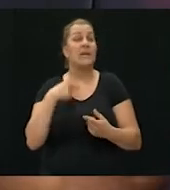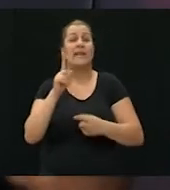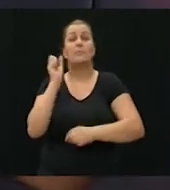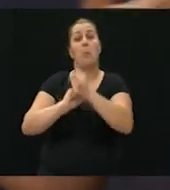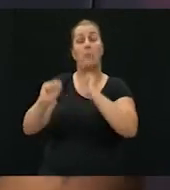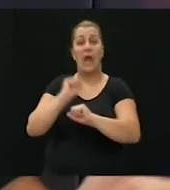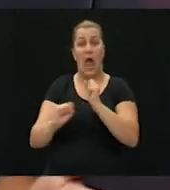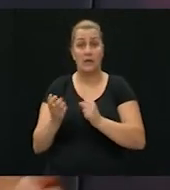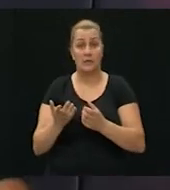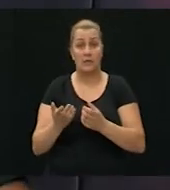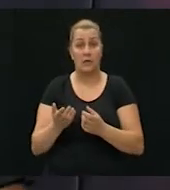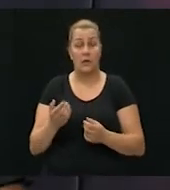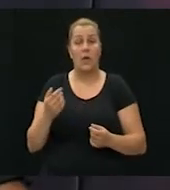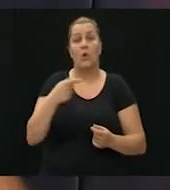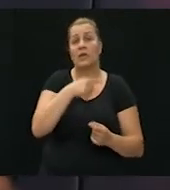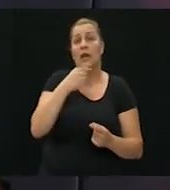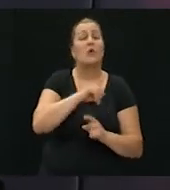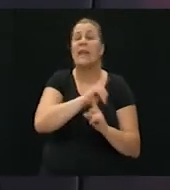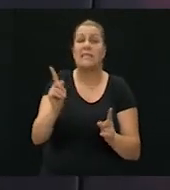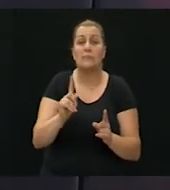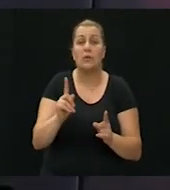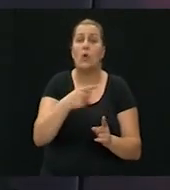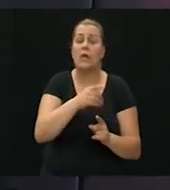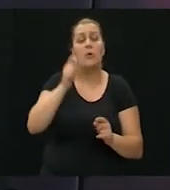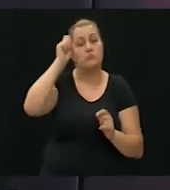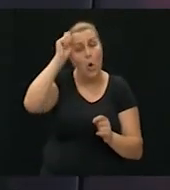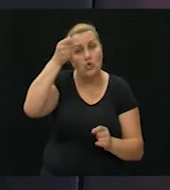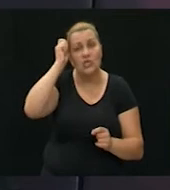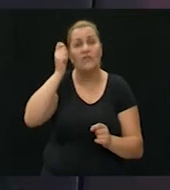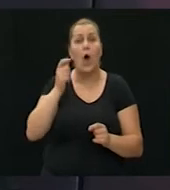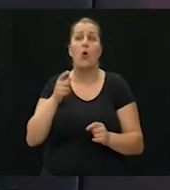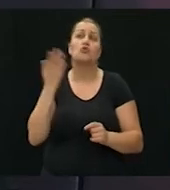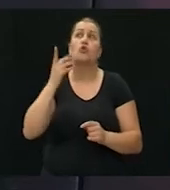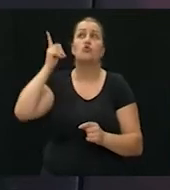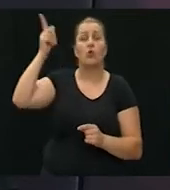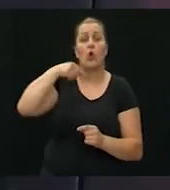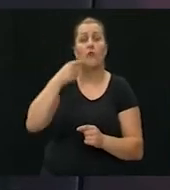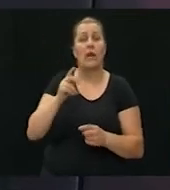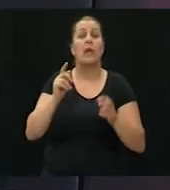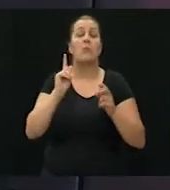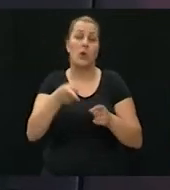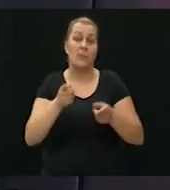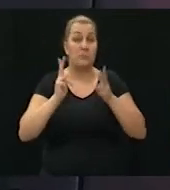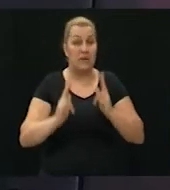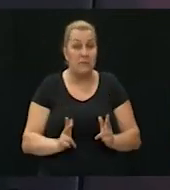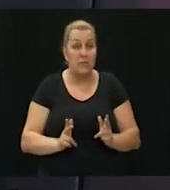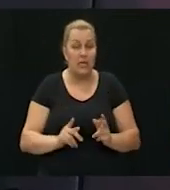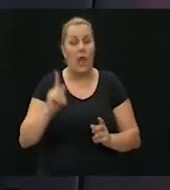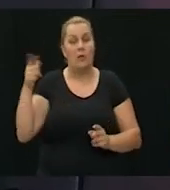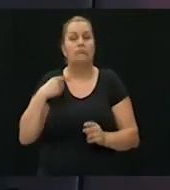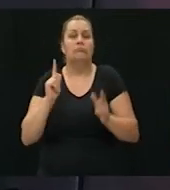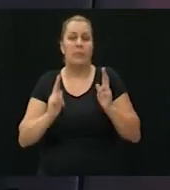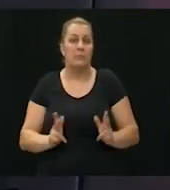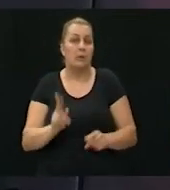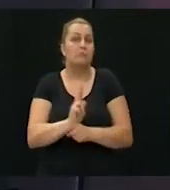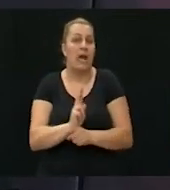A dok se oni se pregrupiraju, jer doslovno je poštiva zapovjedi nadređeni. Da. Još jedna stvar, evo, drago mi je